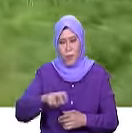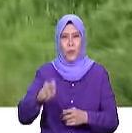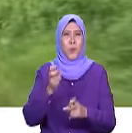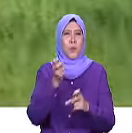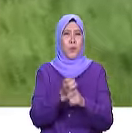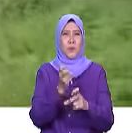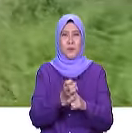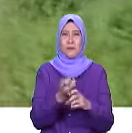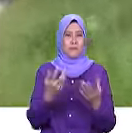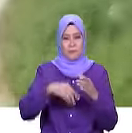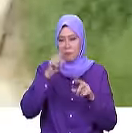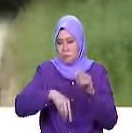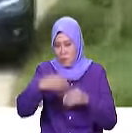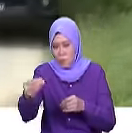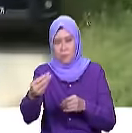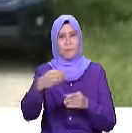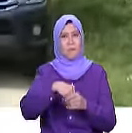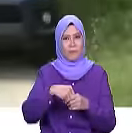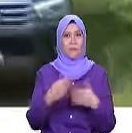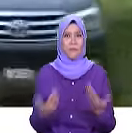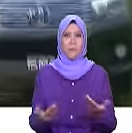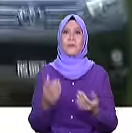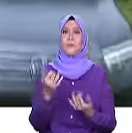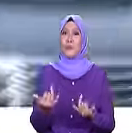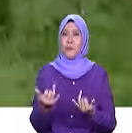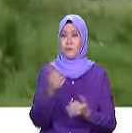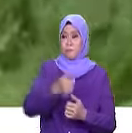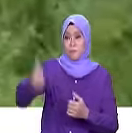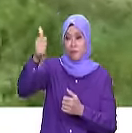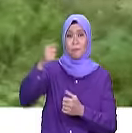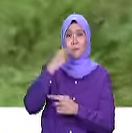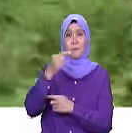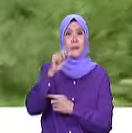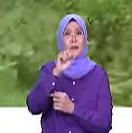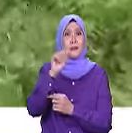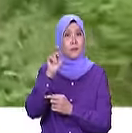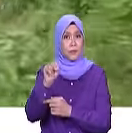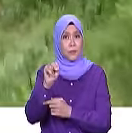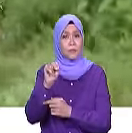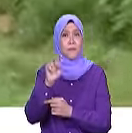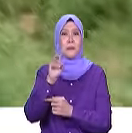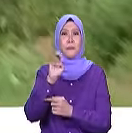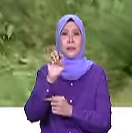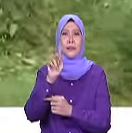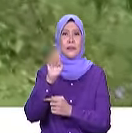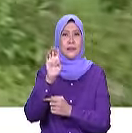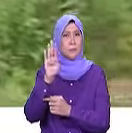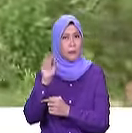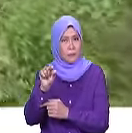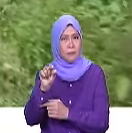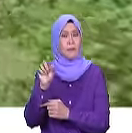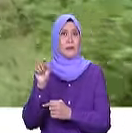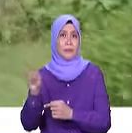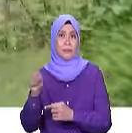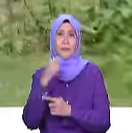pergerakan penduduk, Ahli Parlimen Kuala Krai, Abdul Latif Abdul Rahman dan Ahli Dewan Undangan Negeri Adun Mengkebang, Muhammad Mat